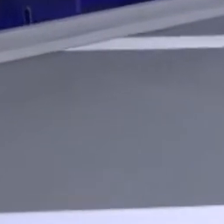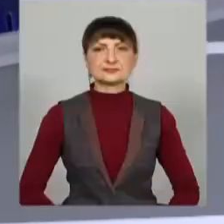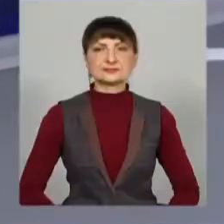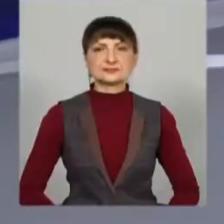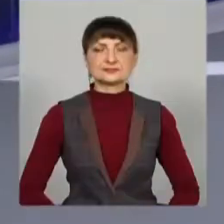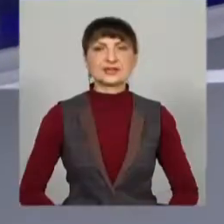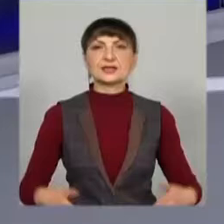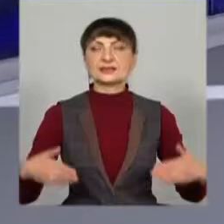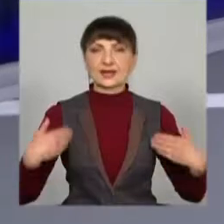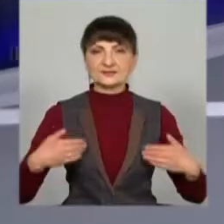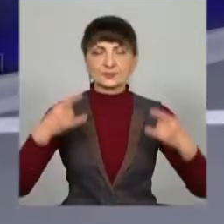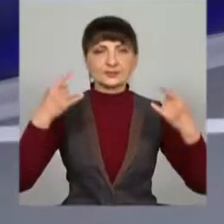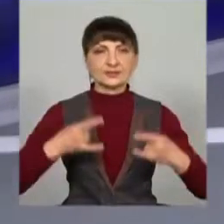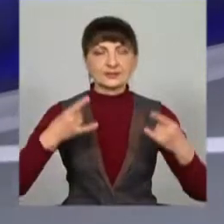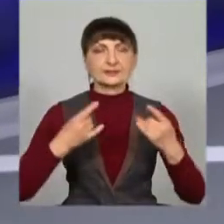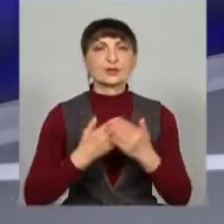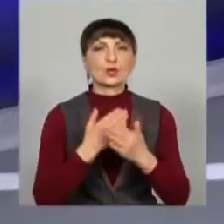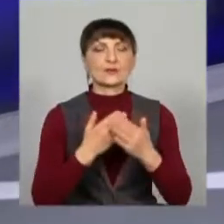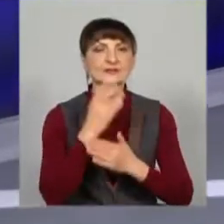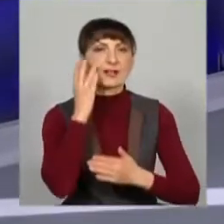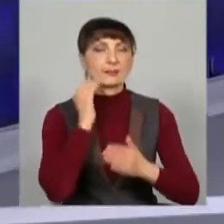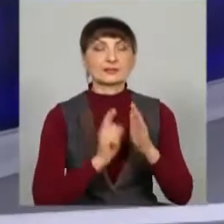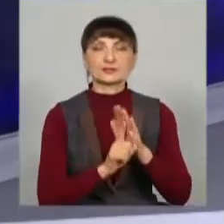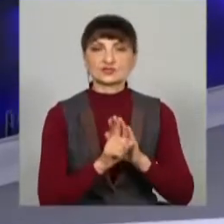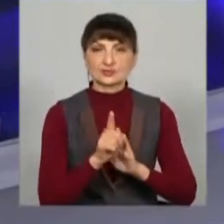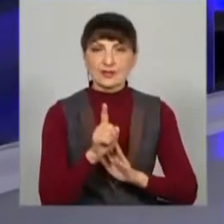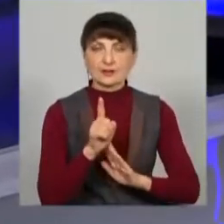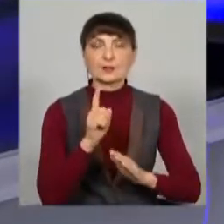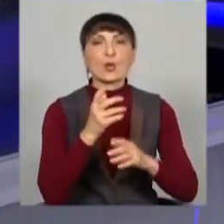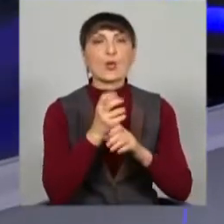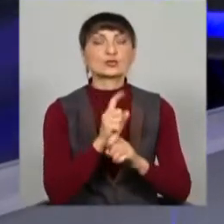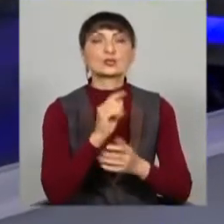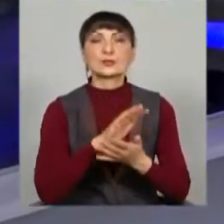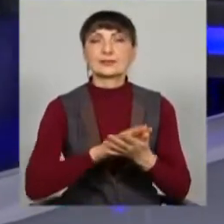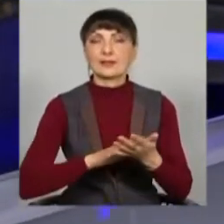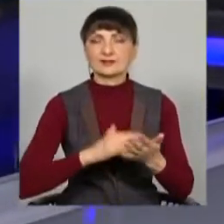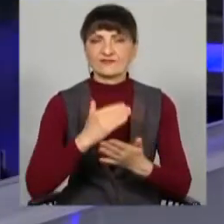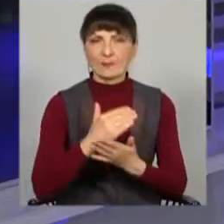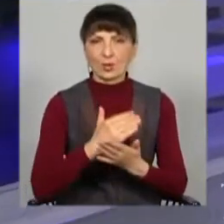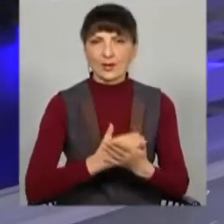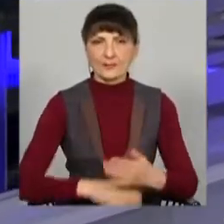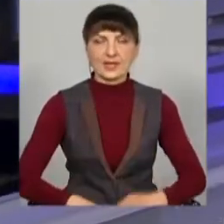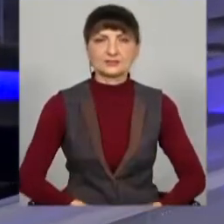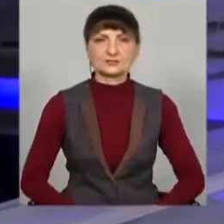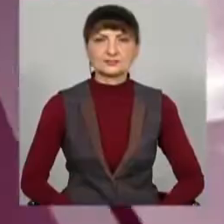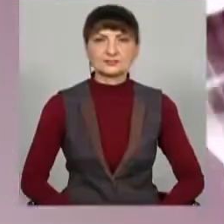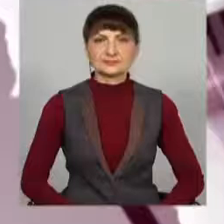Здравствуйте. В прямом эфире телеканала «Алматы новости», в студии Диас Махамбетов. И в начале коротко о главном к этому часу.